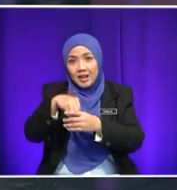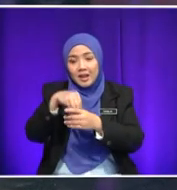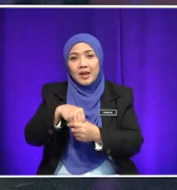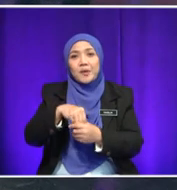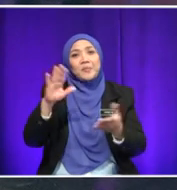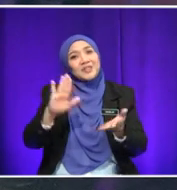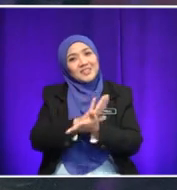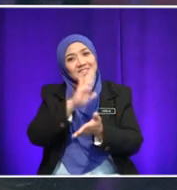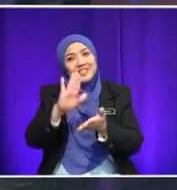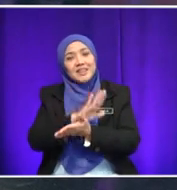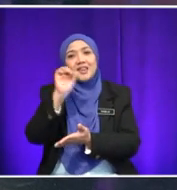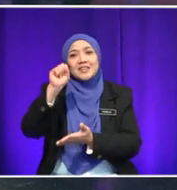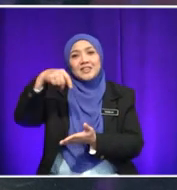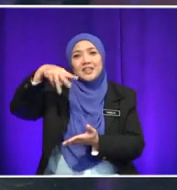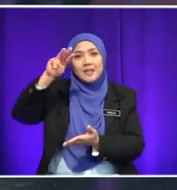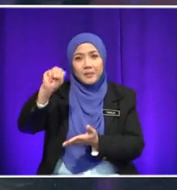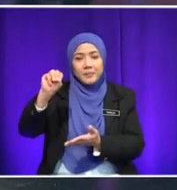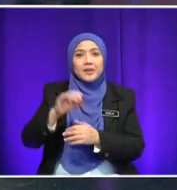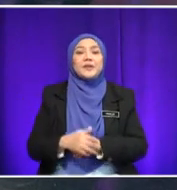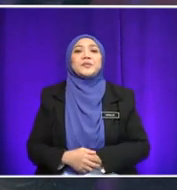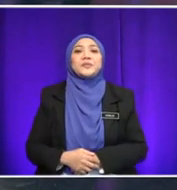tertentu tapi hasilnya